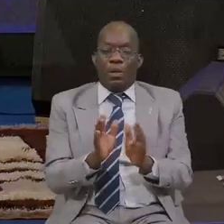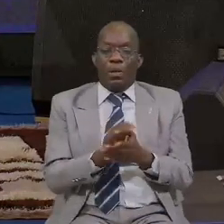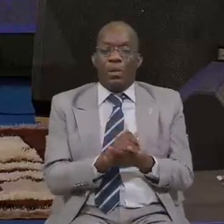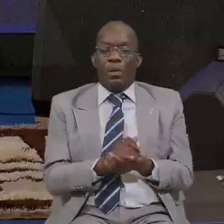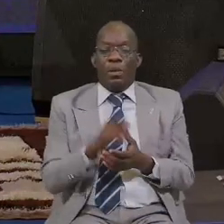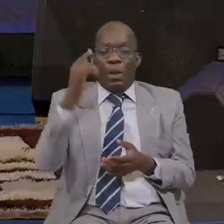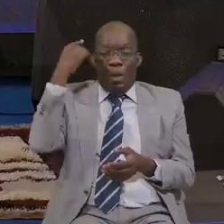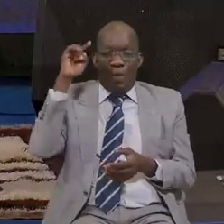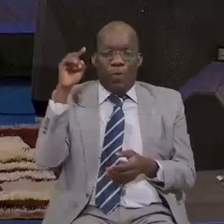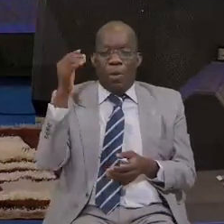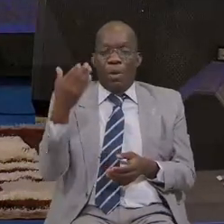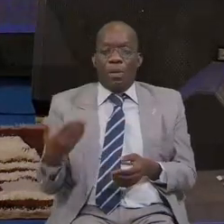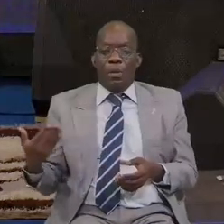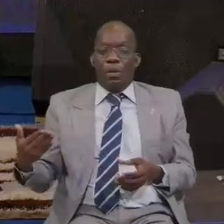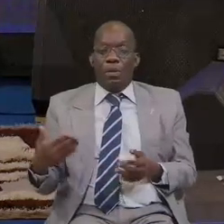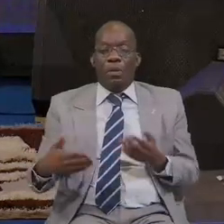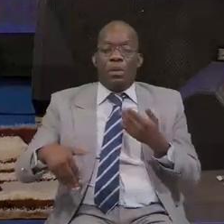Pour des choses,